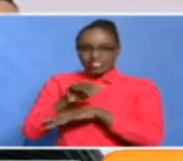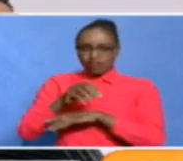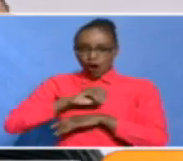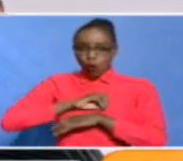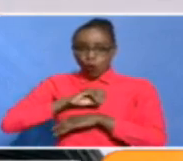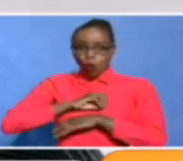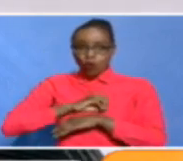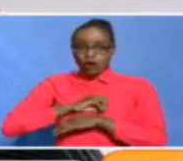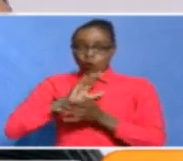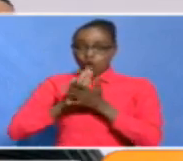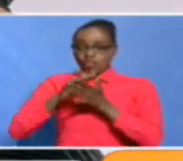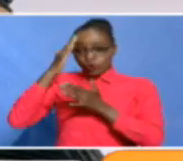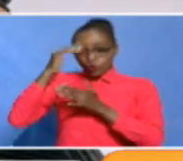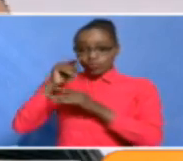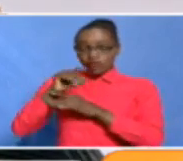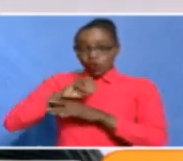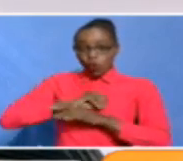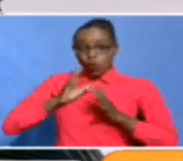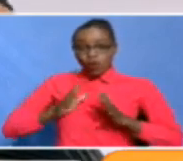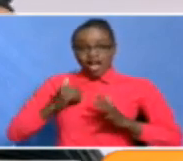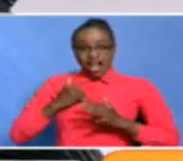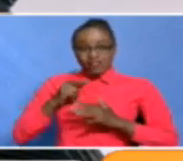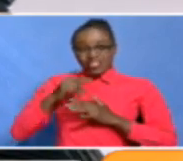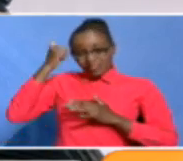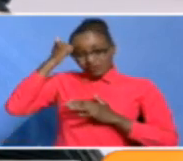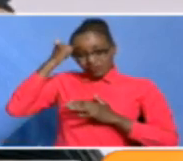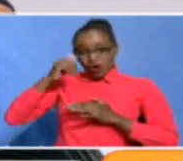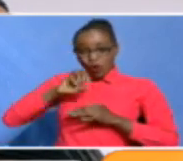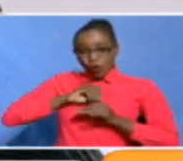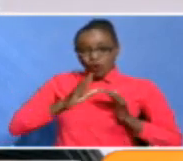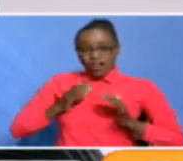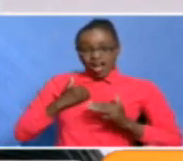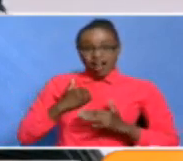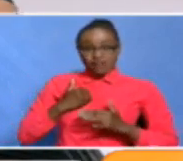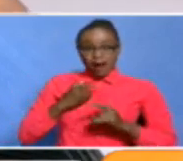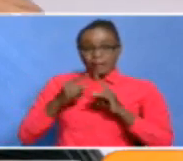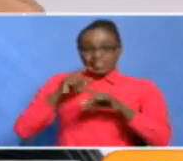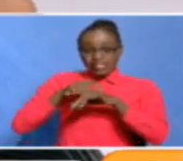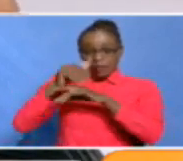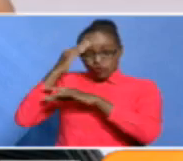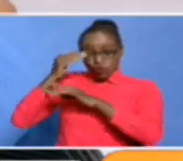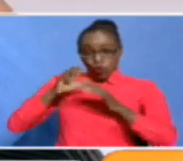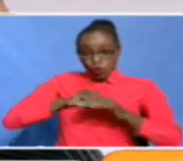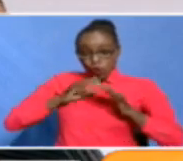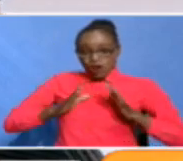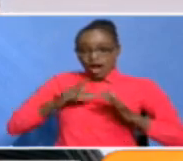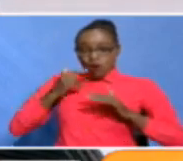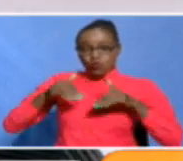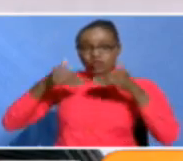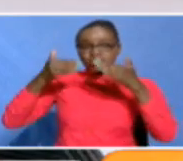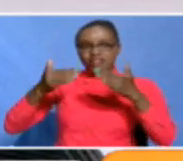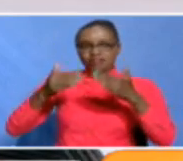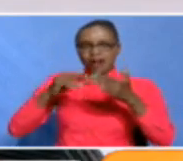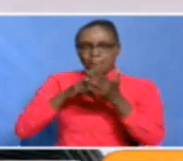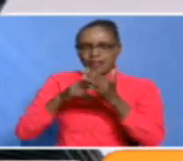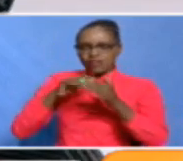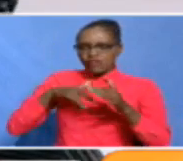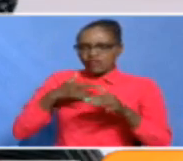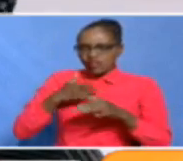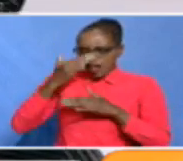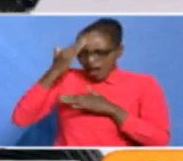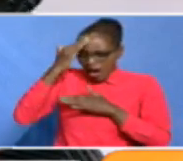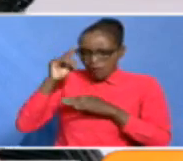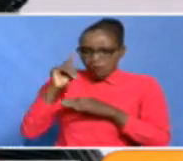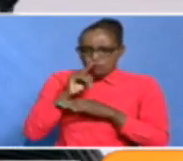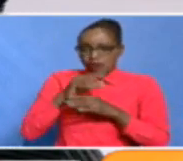yake, bila kujua kwamba ina mwenyewe. Unajua hii elimu ina mwenyewe. Lakini ukijua kwamba ina mwenyewe aliyekupatia, watakana unyenyekee katika hiyo